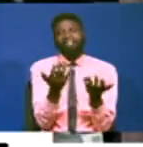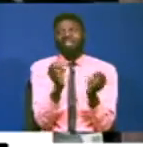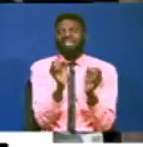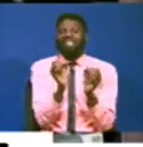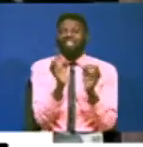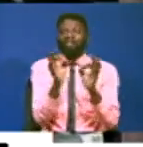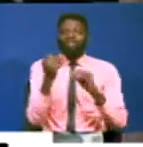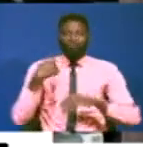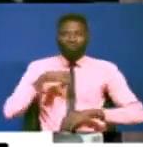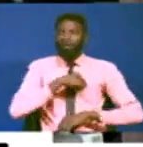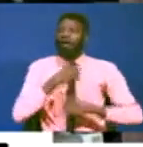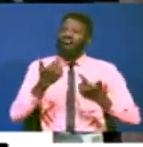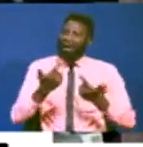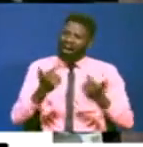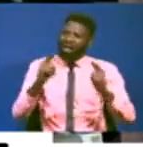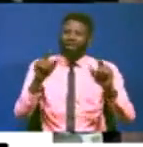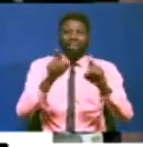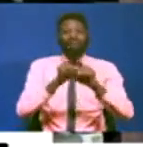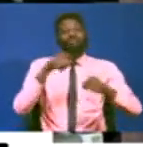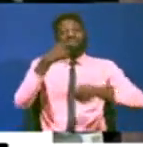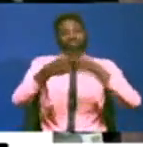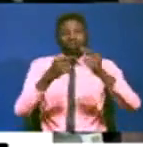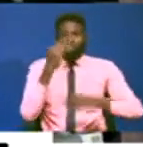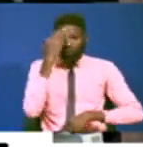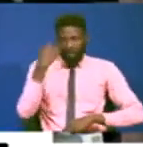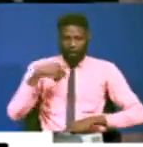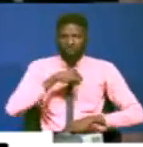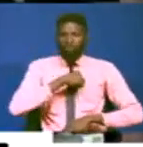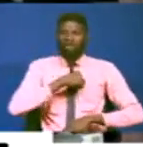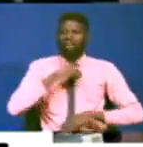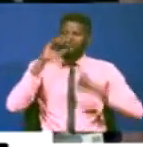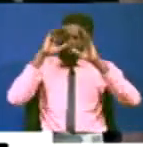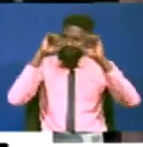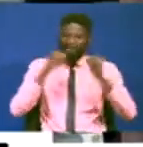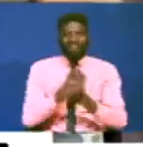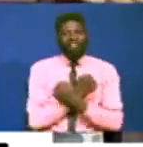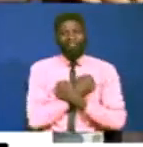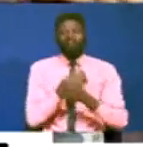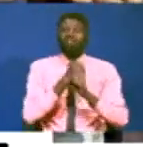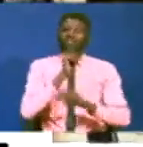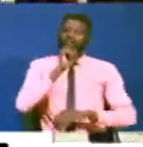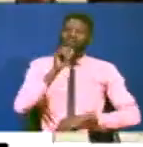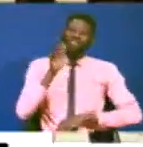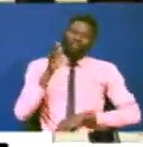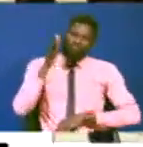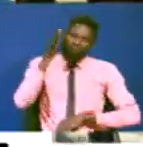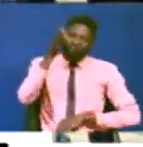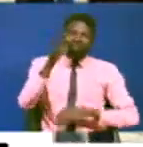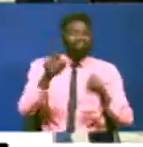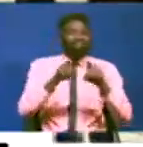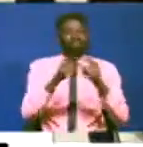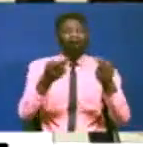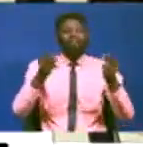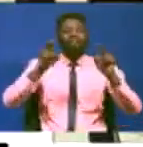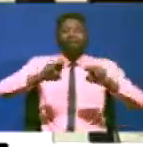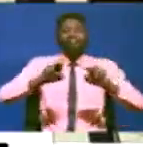those things to continue, and that's why we love the president, to ensure that they do not happen in the future, sindio? Rais Ruto